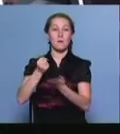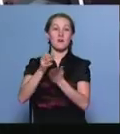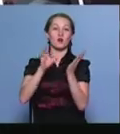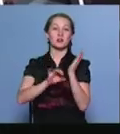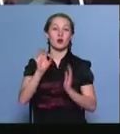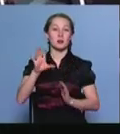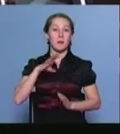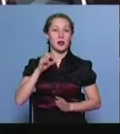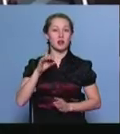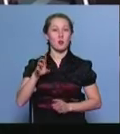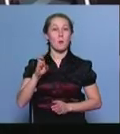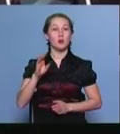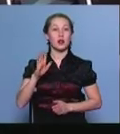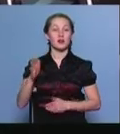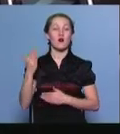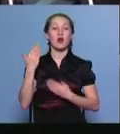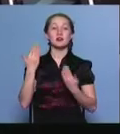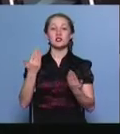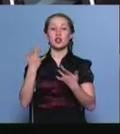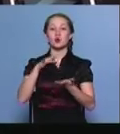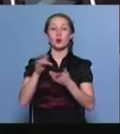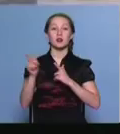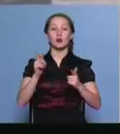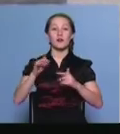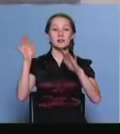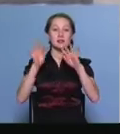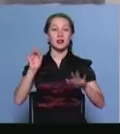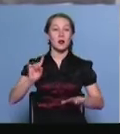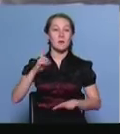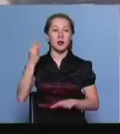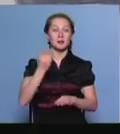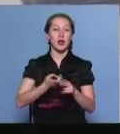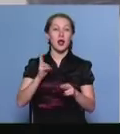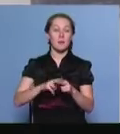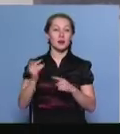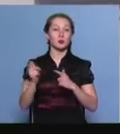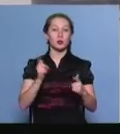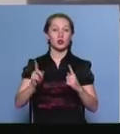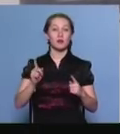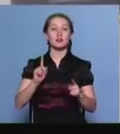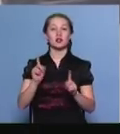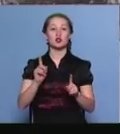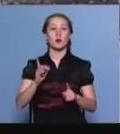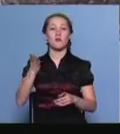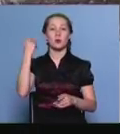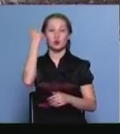город готовится к первым снегопадам. В управлении рассчитывают не допустить ошибок прошлой зимы, когда Ижевск утопал в сугробах.